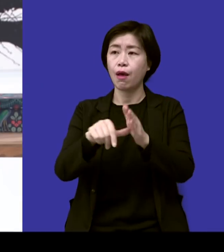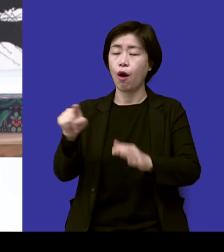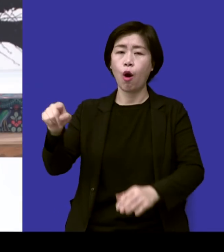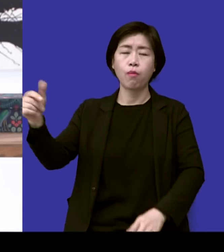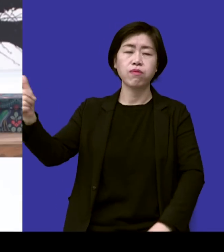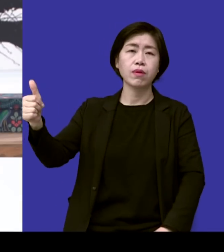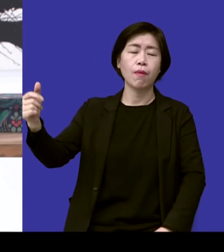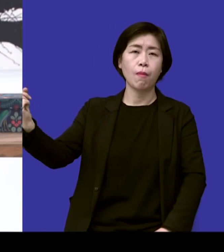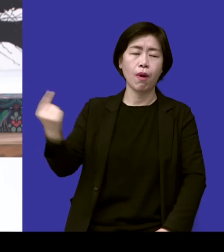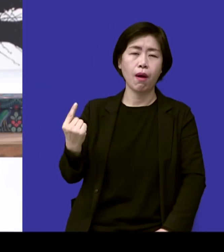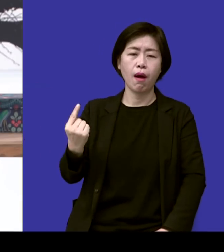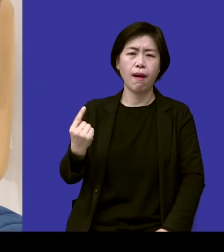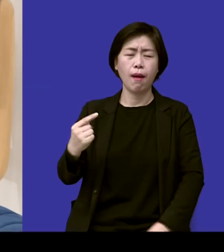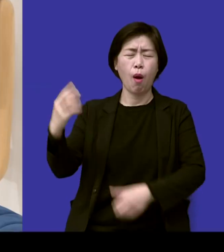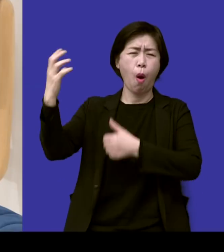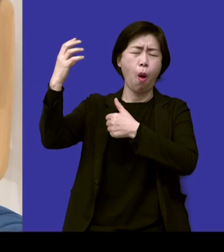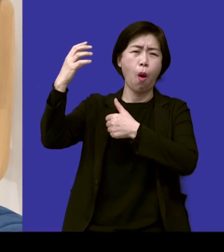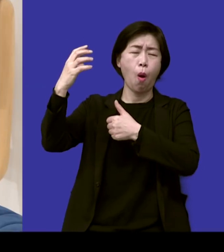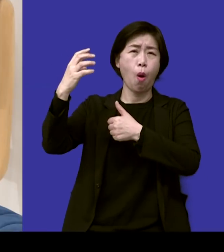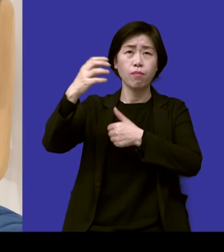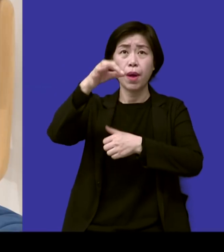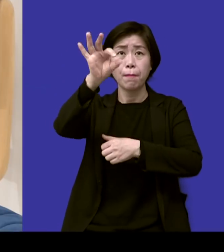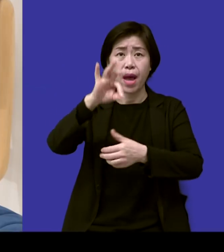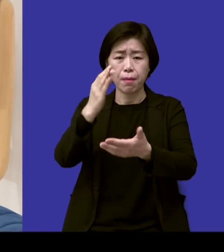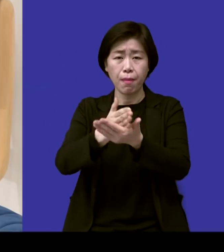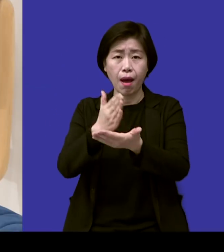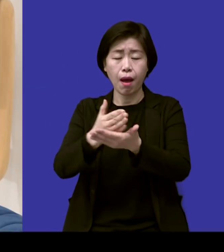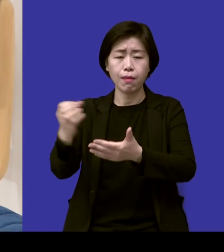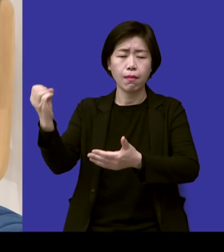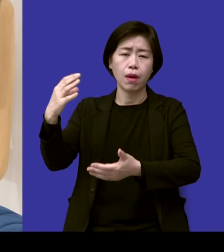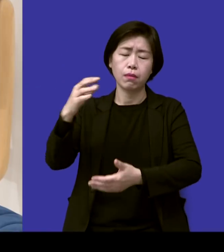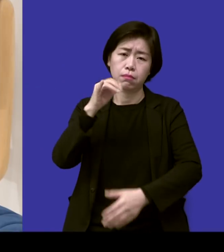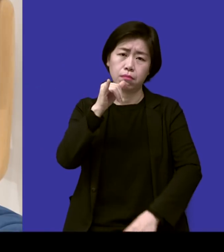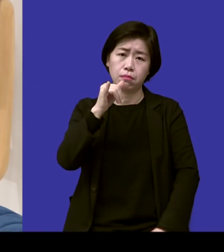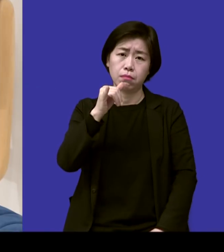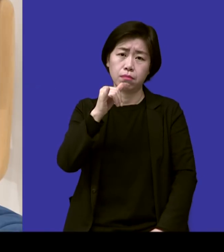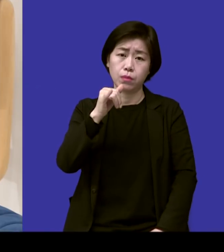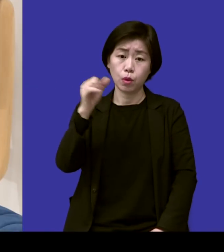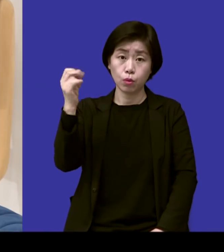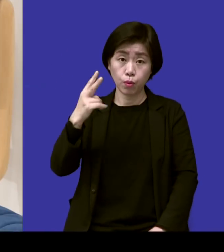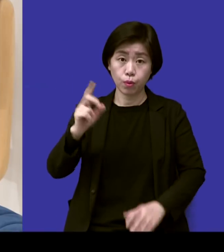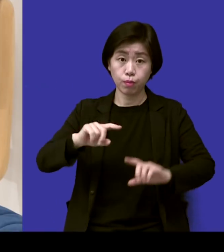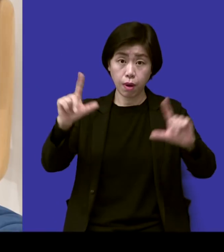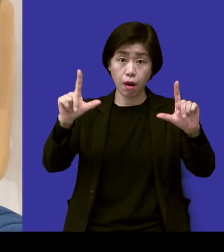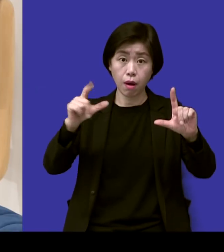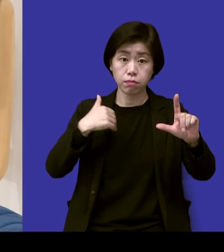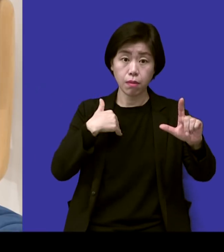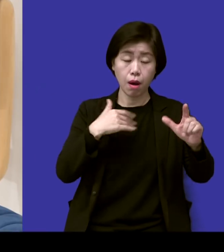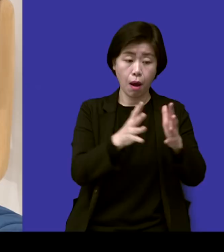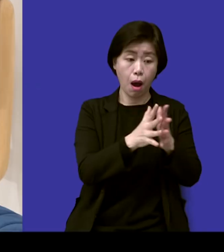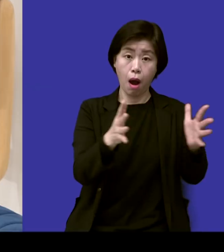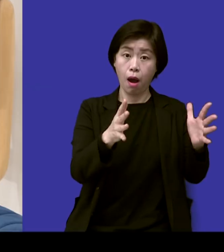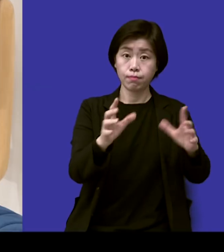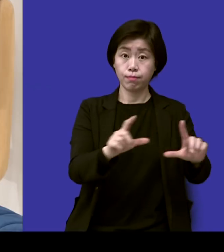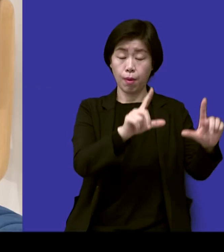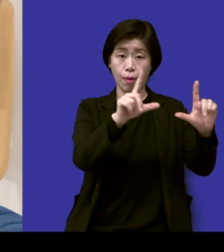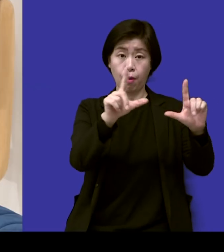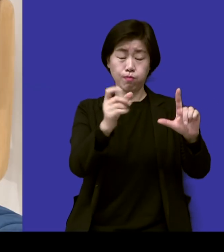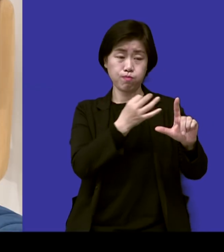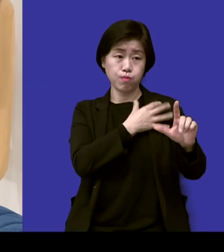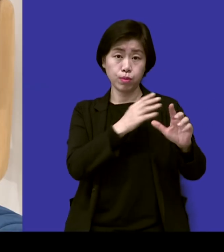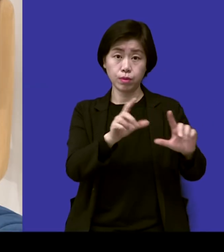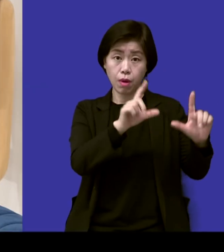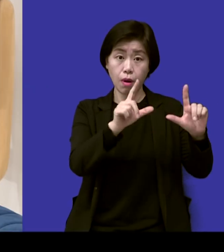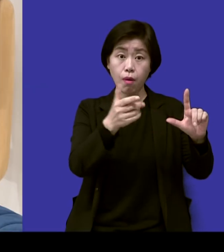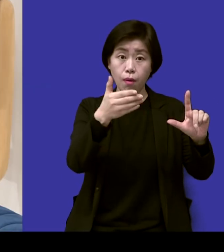나고 그러면서 저희 집이 갑자기 마당 있는 집으로 이사 가는 거예요. 예. 근데 저는 그게 되게 좋아